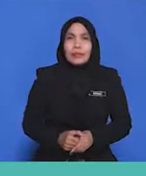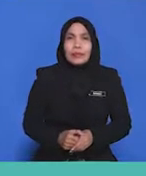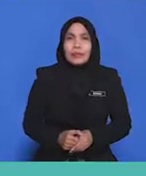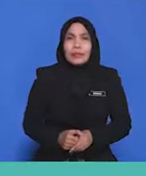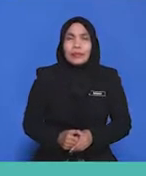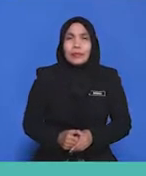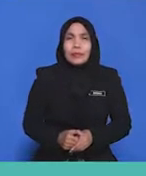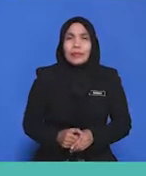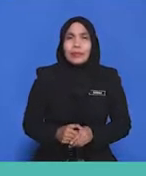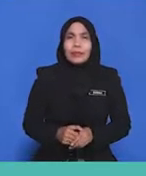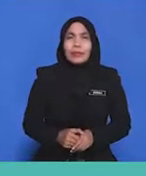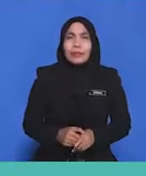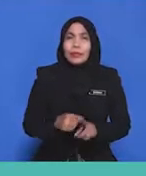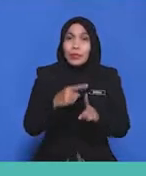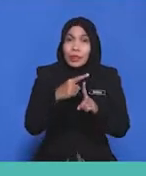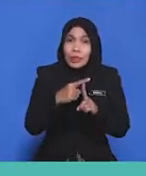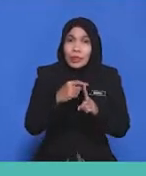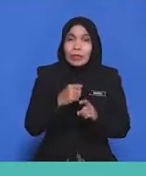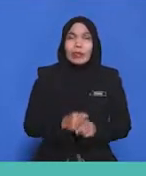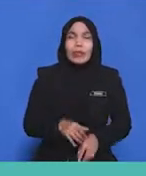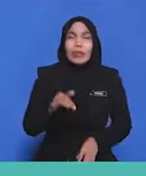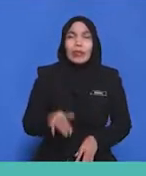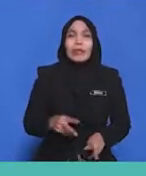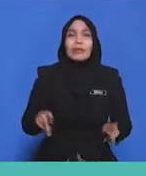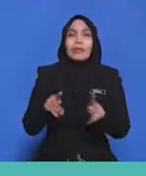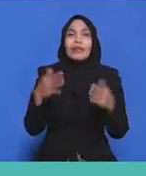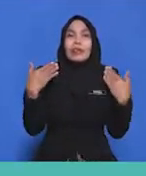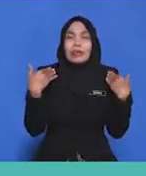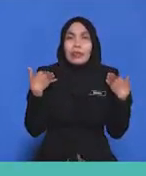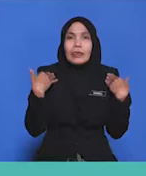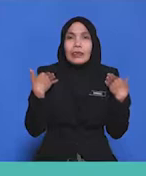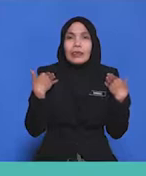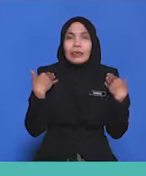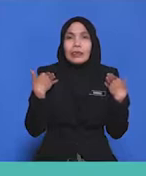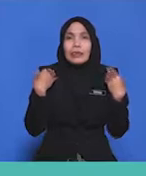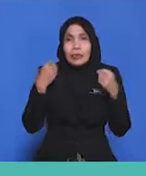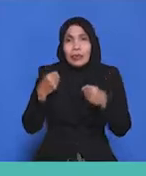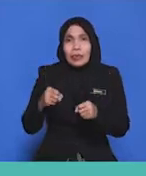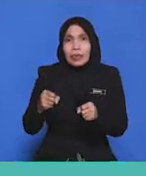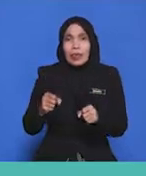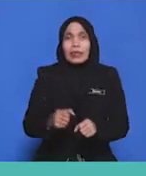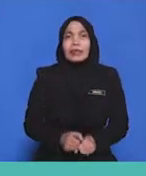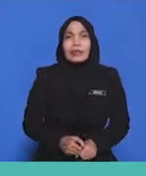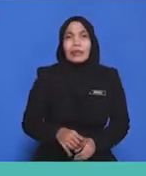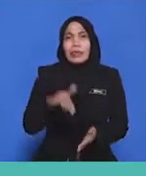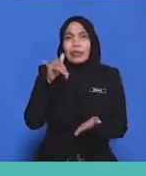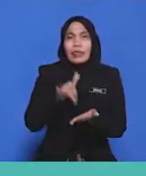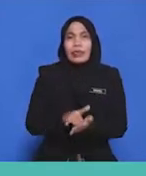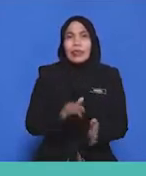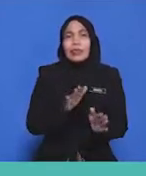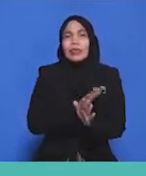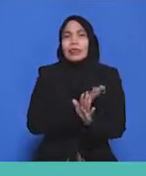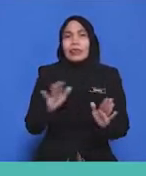Elemen positif yang perlu ada dalam sukan seperti sikap berkeyakinan, tidak mudah putus